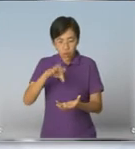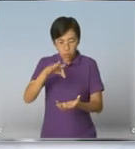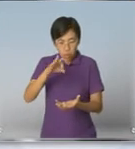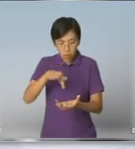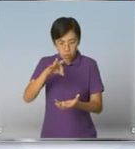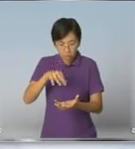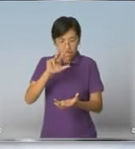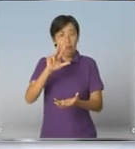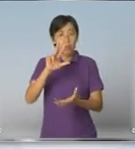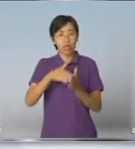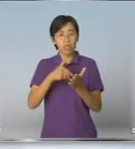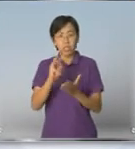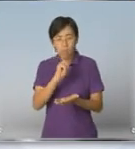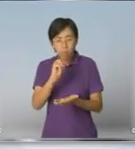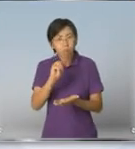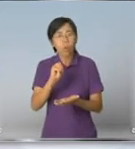ย ใช่แ